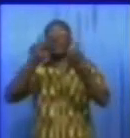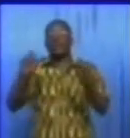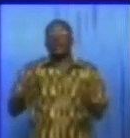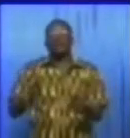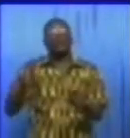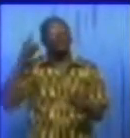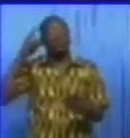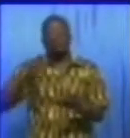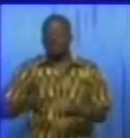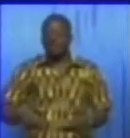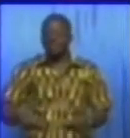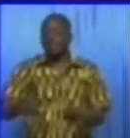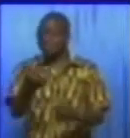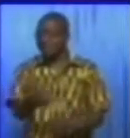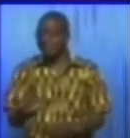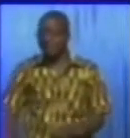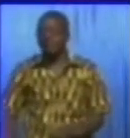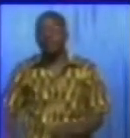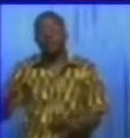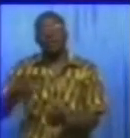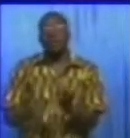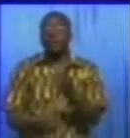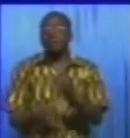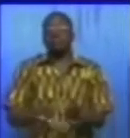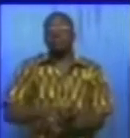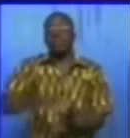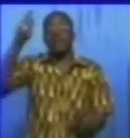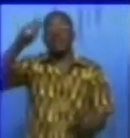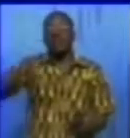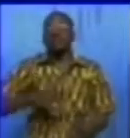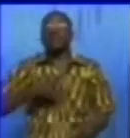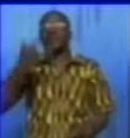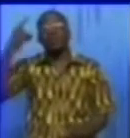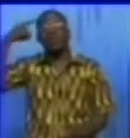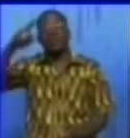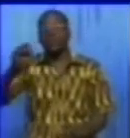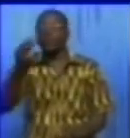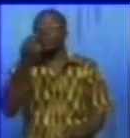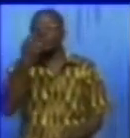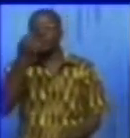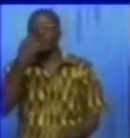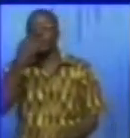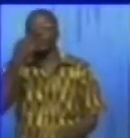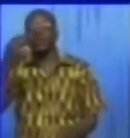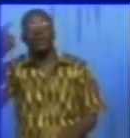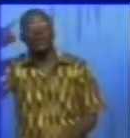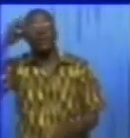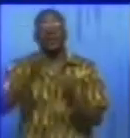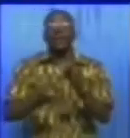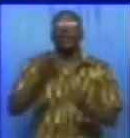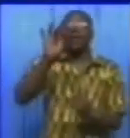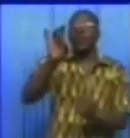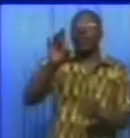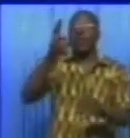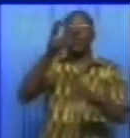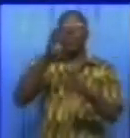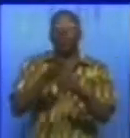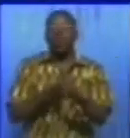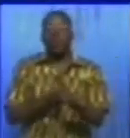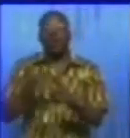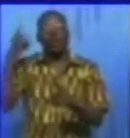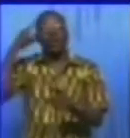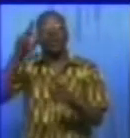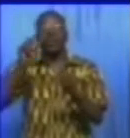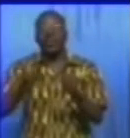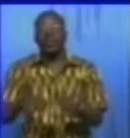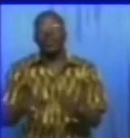farine enrichie pour les enfants et un grand processus de sensibilisation nutritionnelle. Ainsi, en 8 mois, le projet a permis de venir en